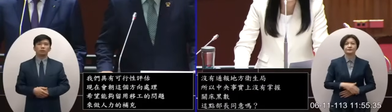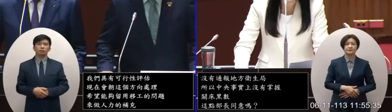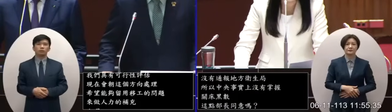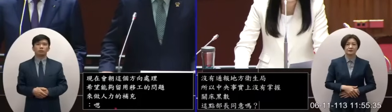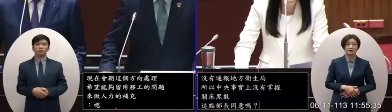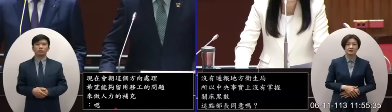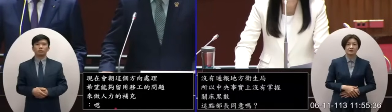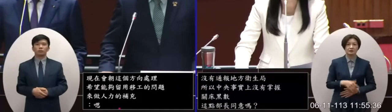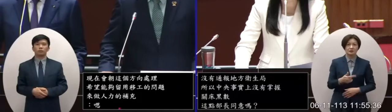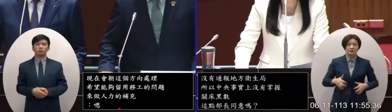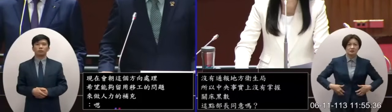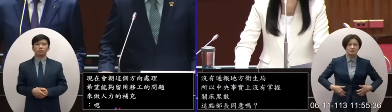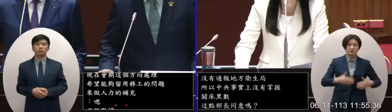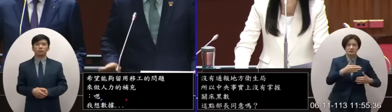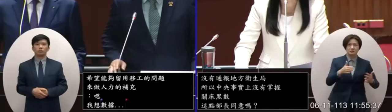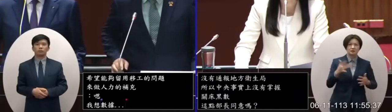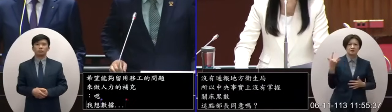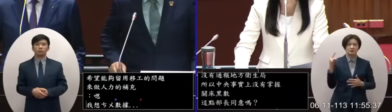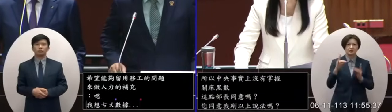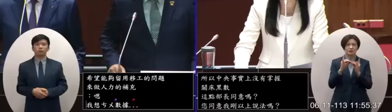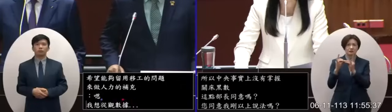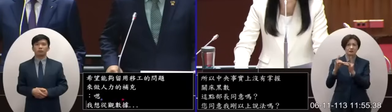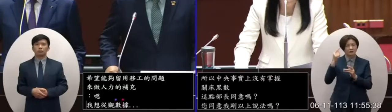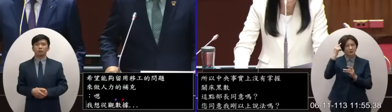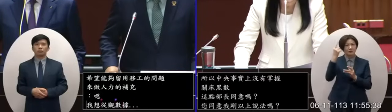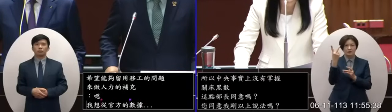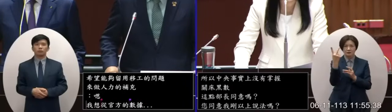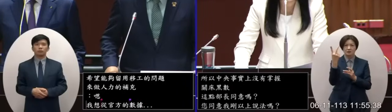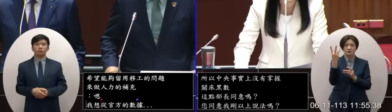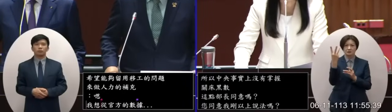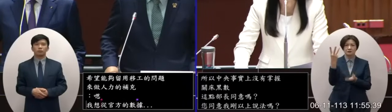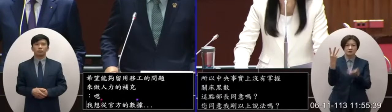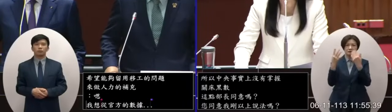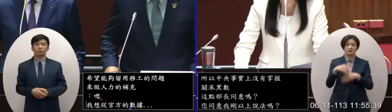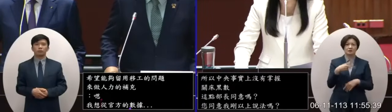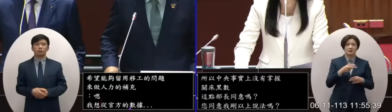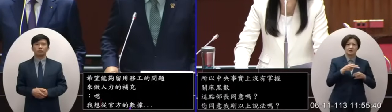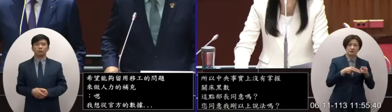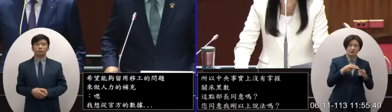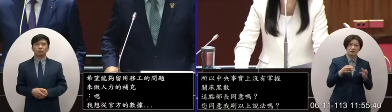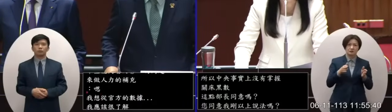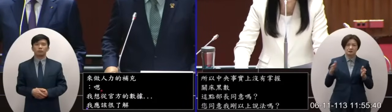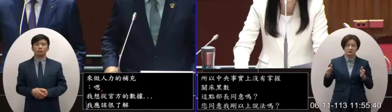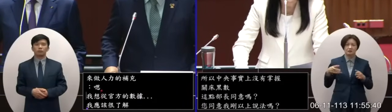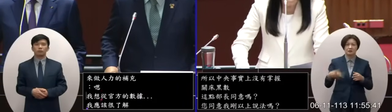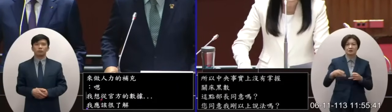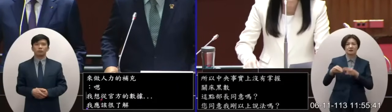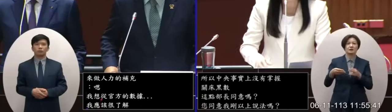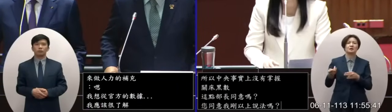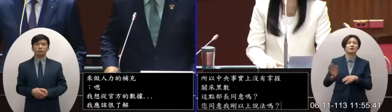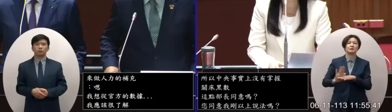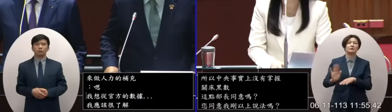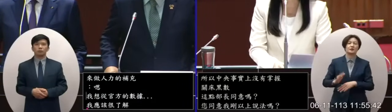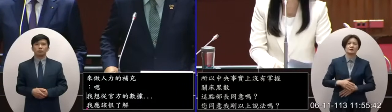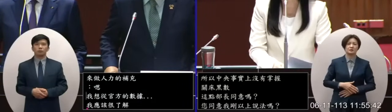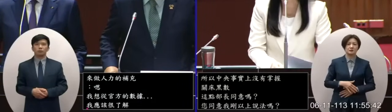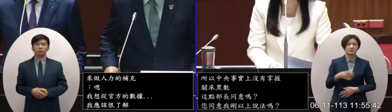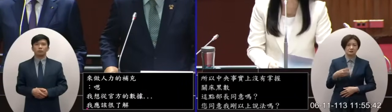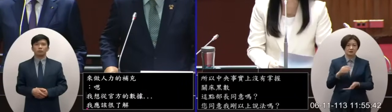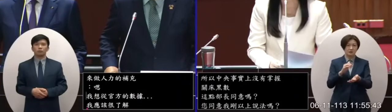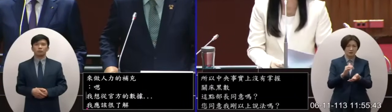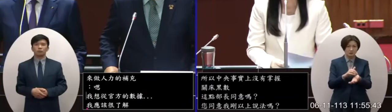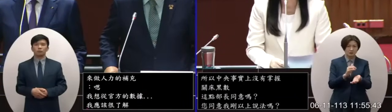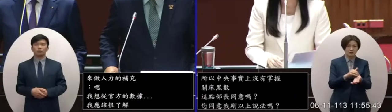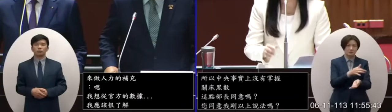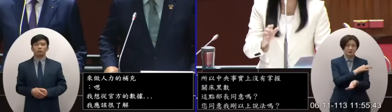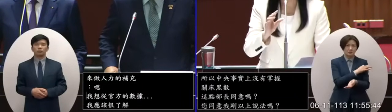所以其实哦，急诊室待床的时间平均在2到3天以上，或者是手术延后、过午不开刀，甚至于有这个护病比造假的问题，其实